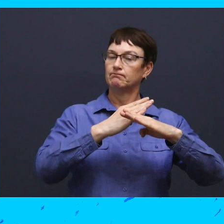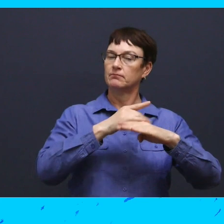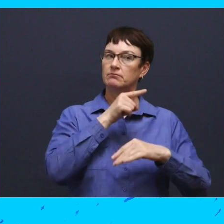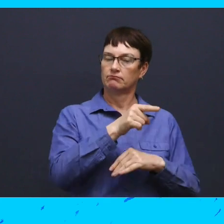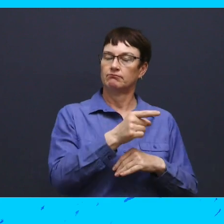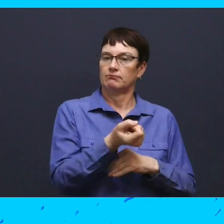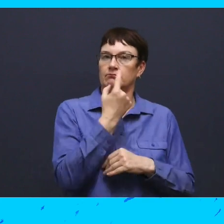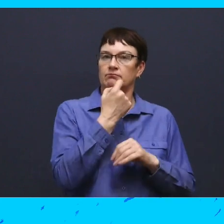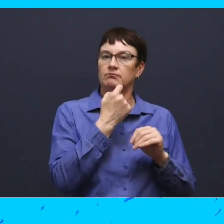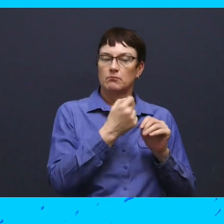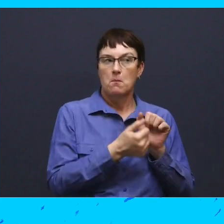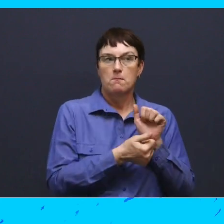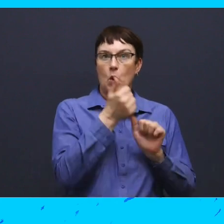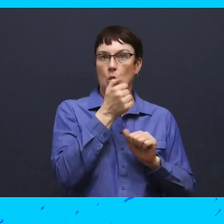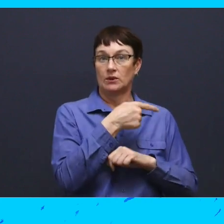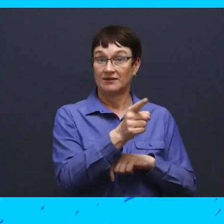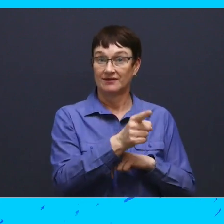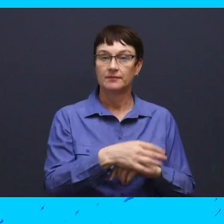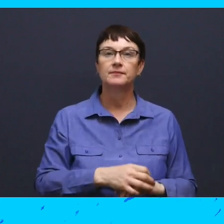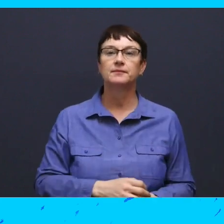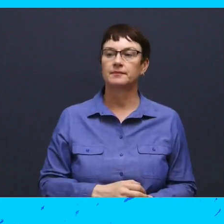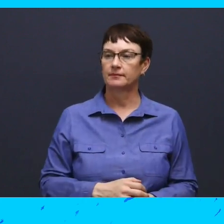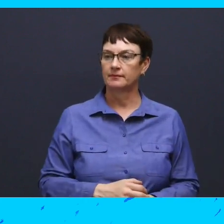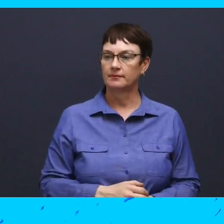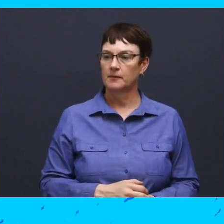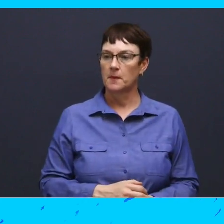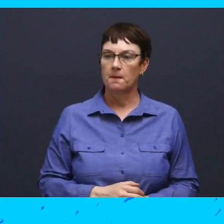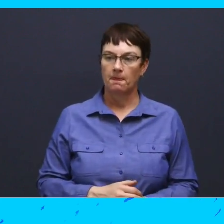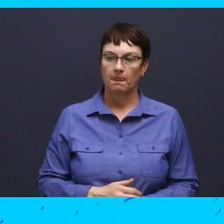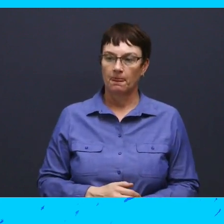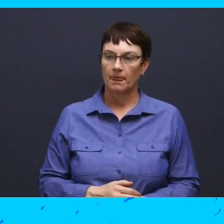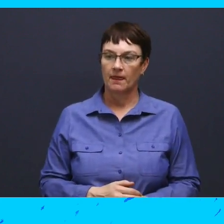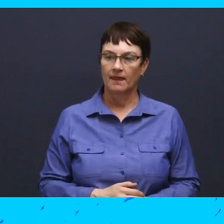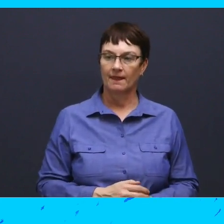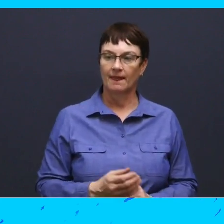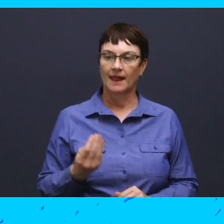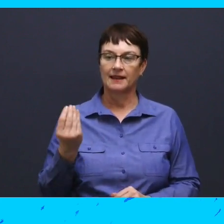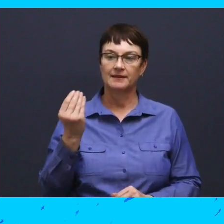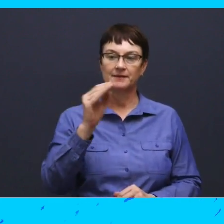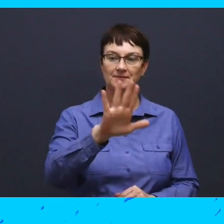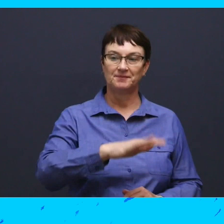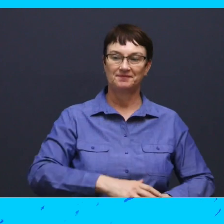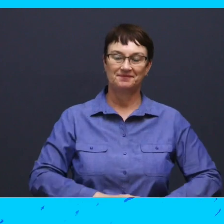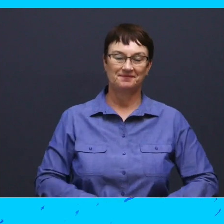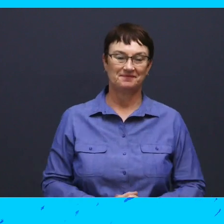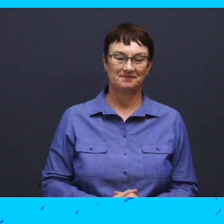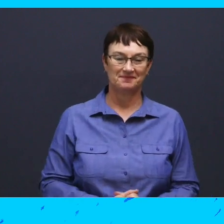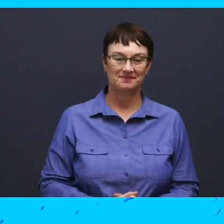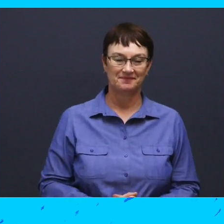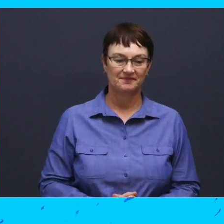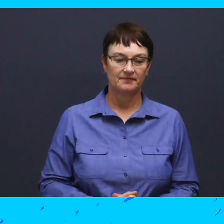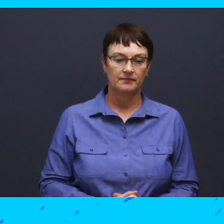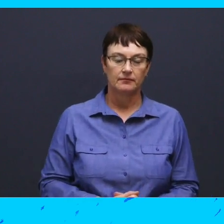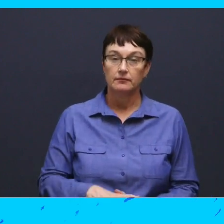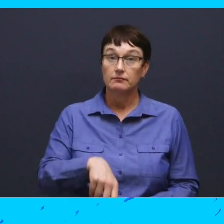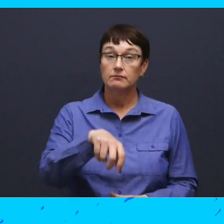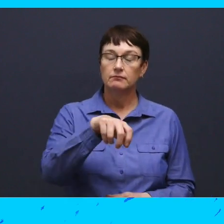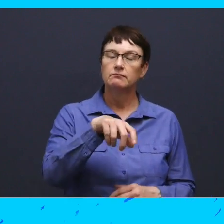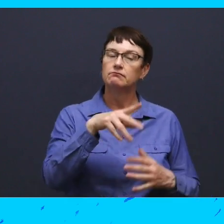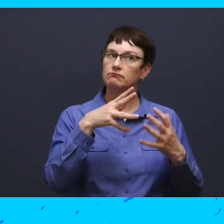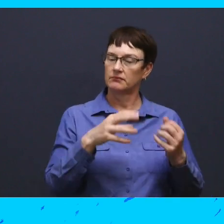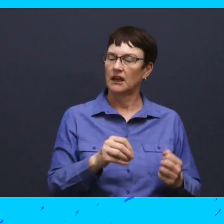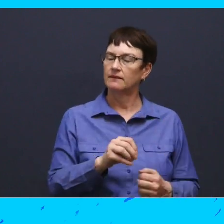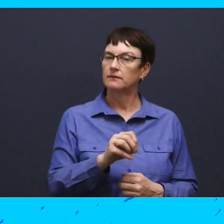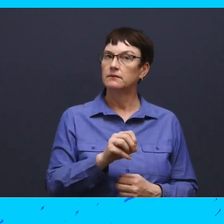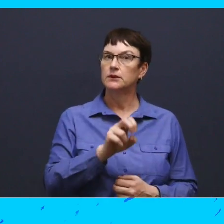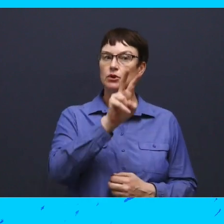avons au-dessus. Nous voyons la majorité utilise des systèmes, des pilules, des